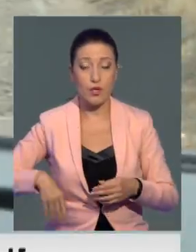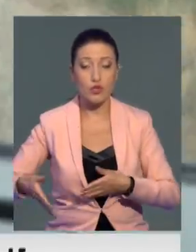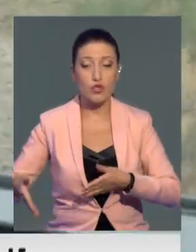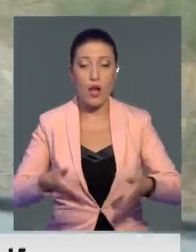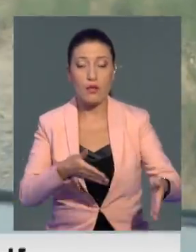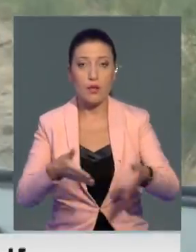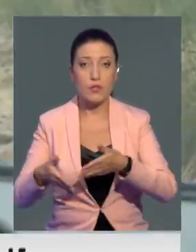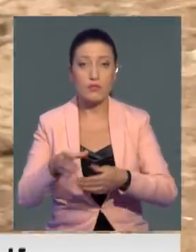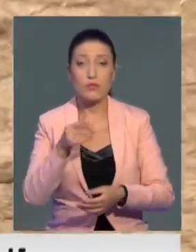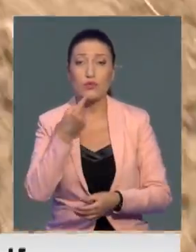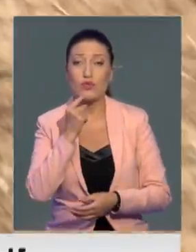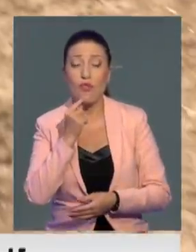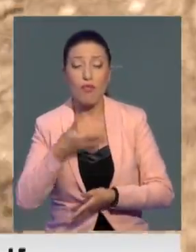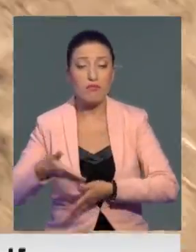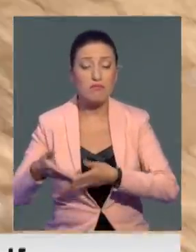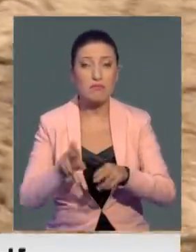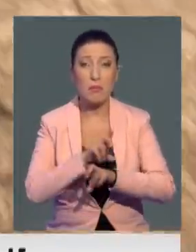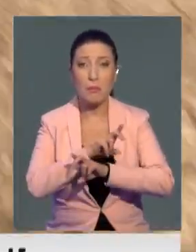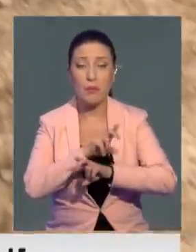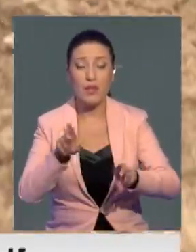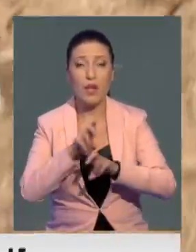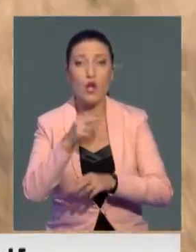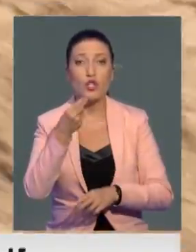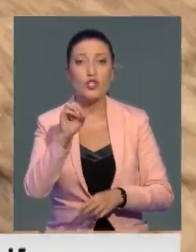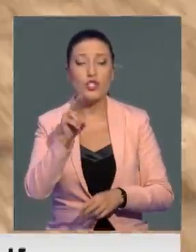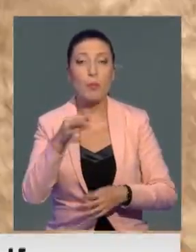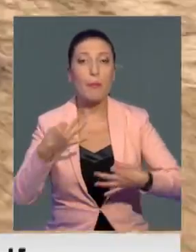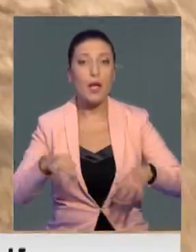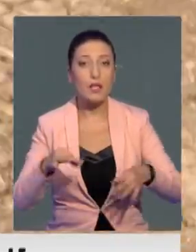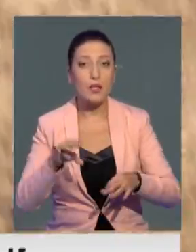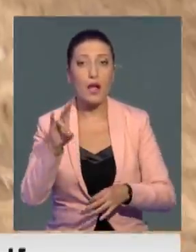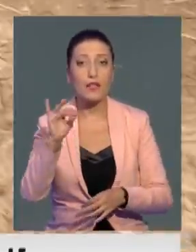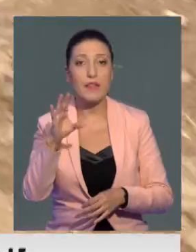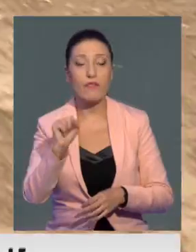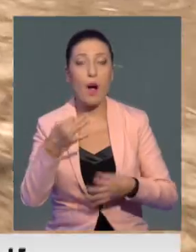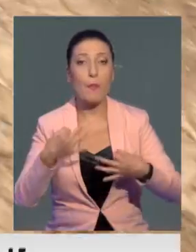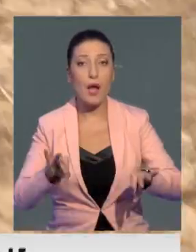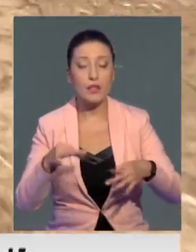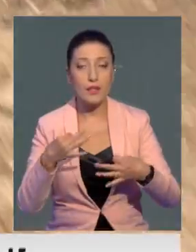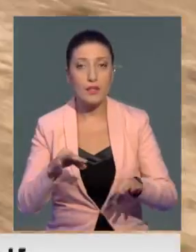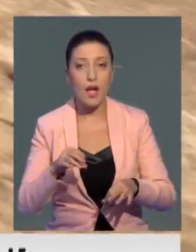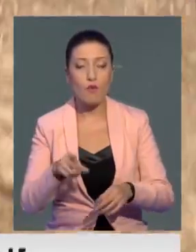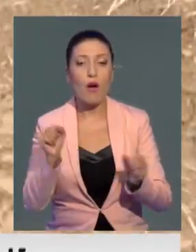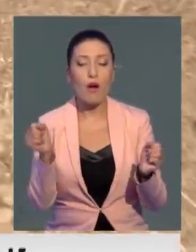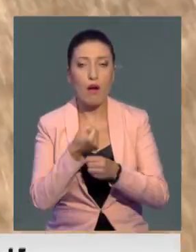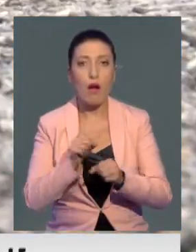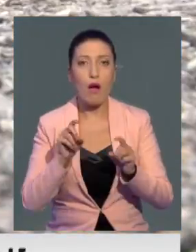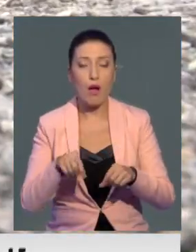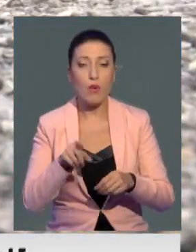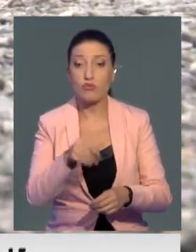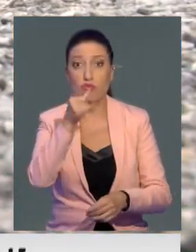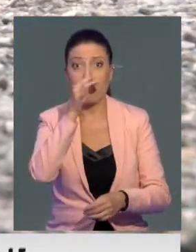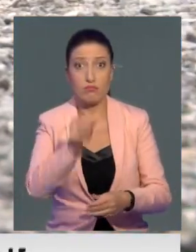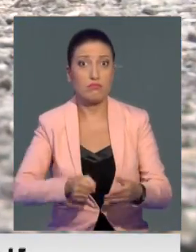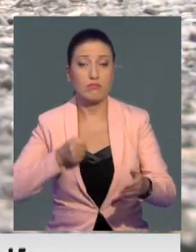իրոք անանցանելի, որովհետև ջիփ մեքենայով, նիվա մեքենայով, այն մեքենաները, որոնք որ համարվում են ամենագնաց, թաղվում են ստեղ։